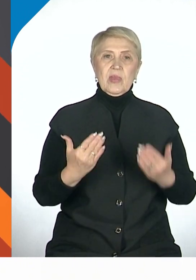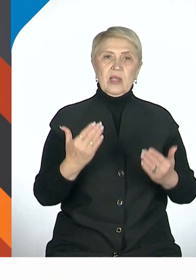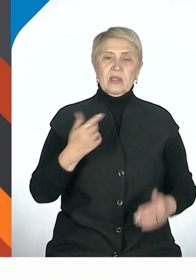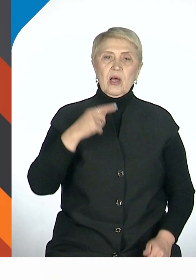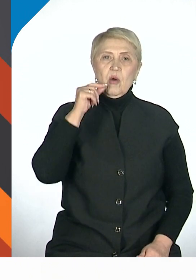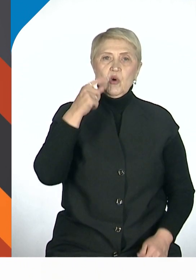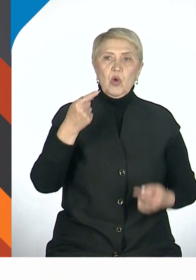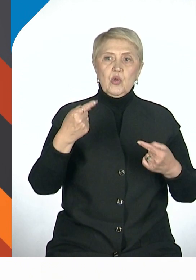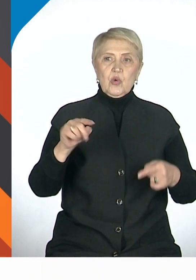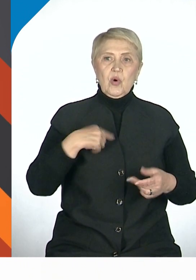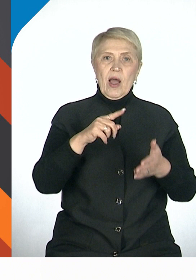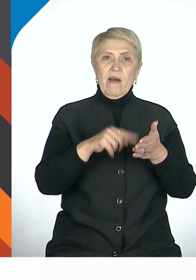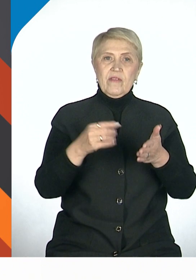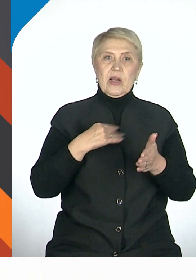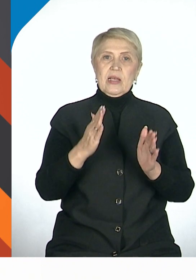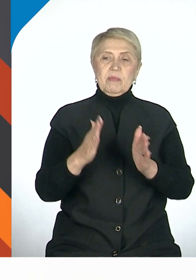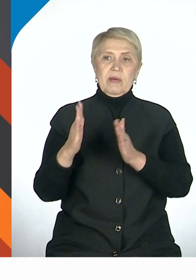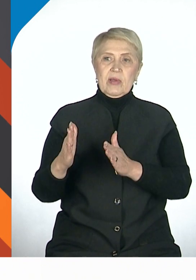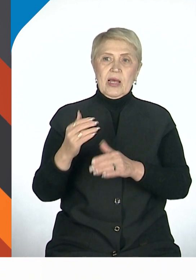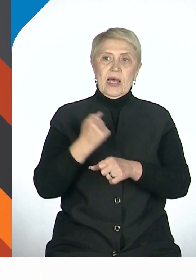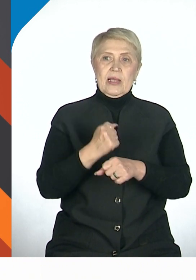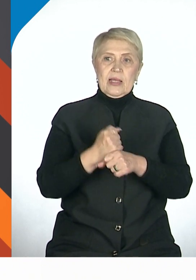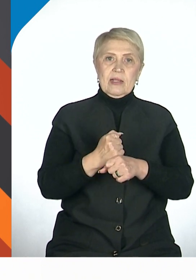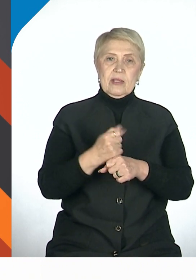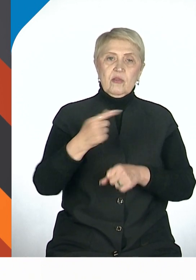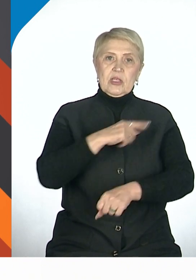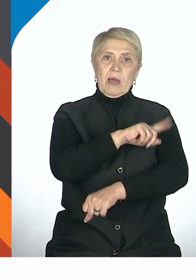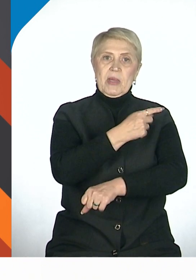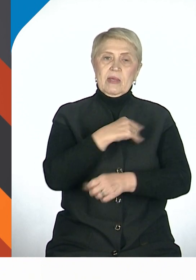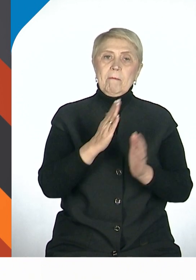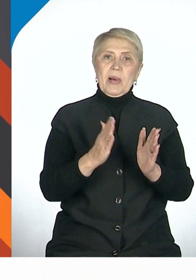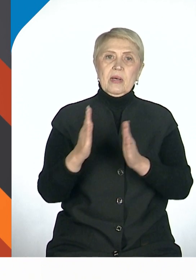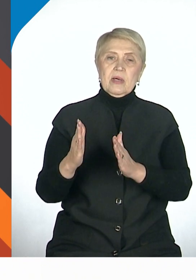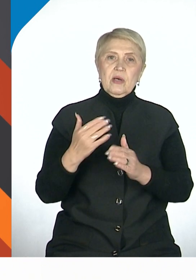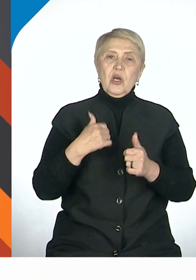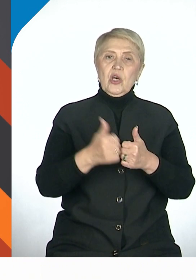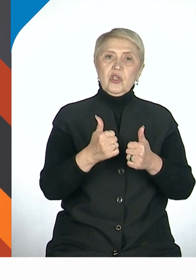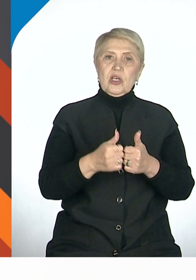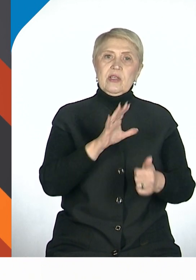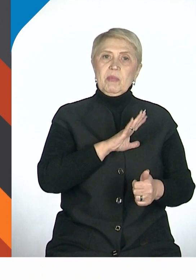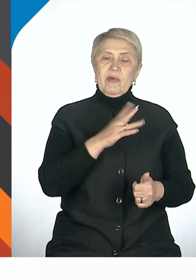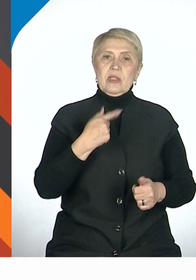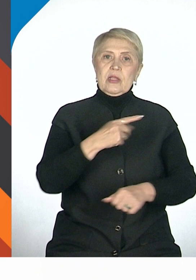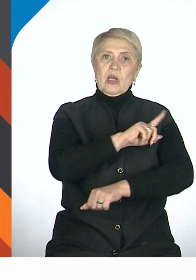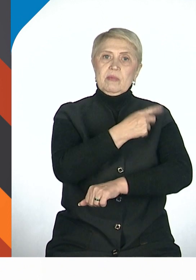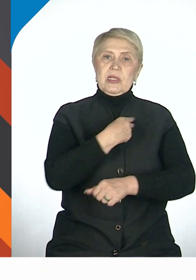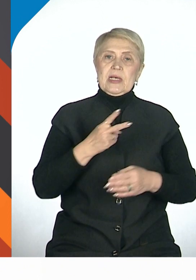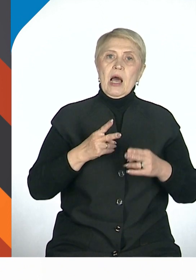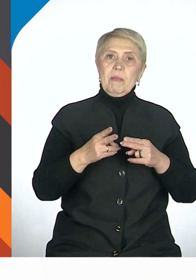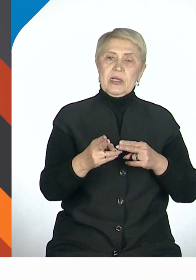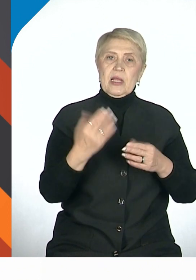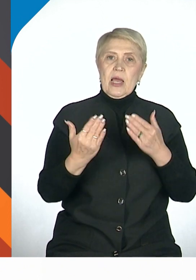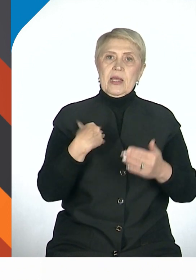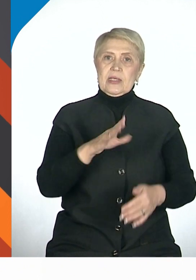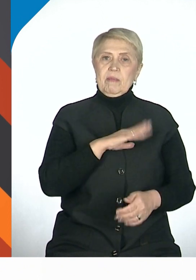других вероисповеданий делают эту процедуру по медицинским показаниям. Часто бывает медицинское обрезание, и если было